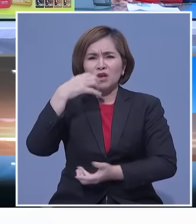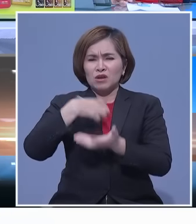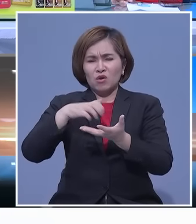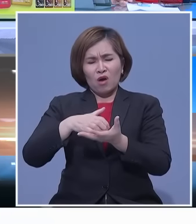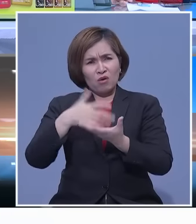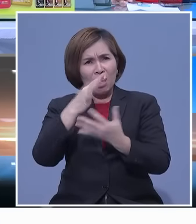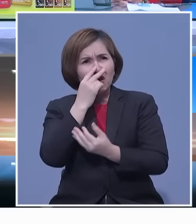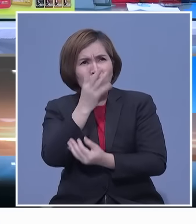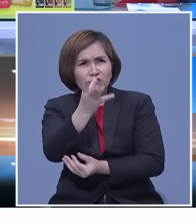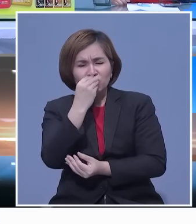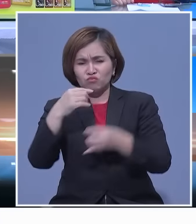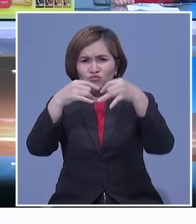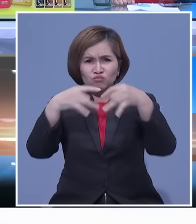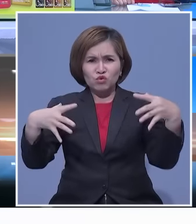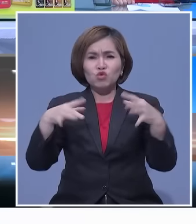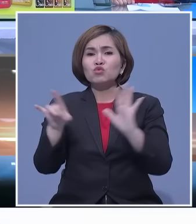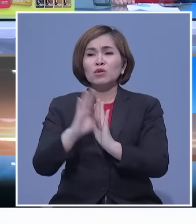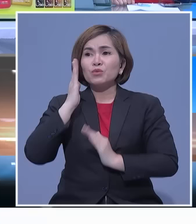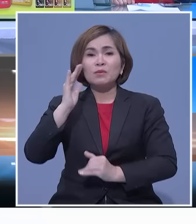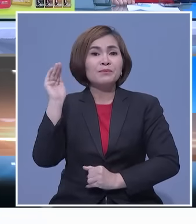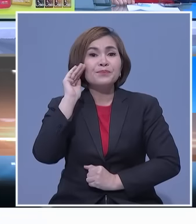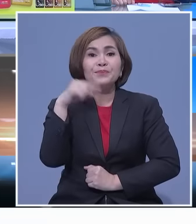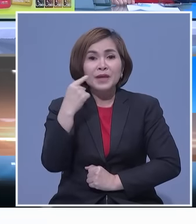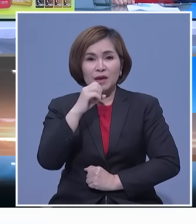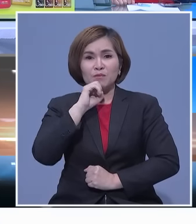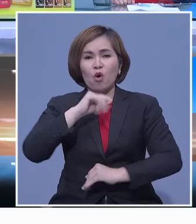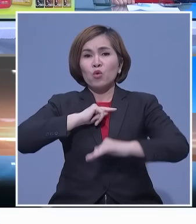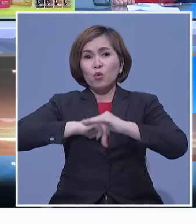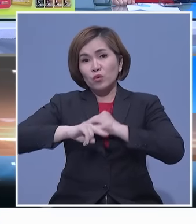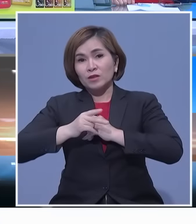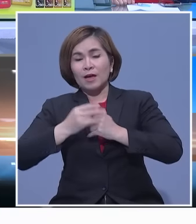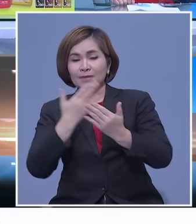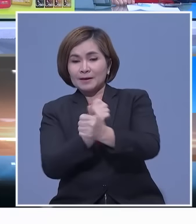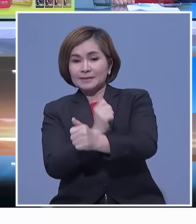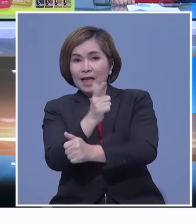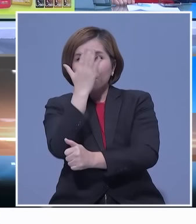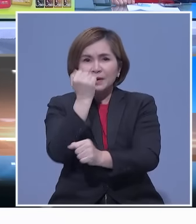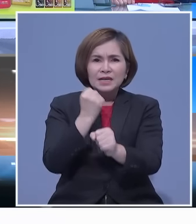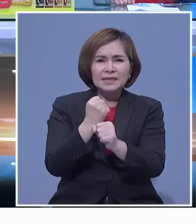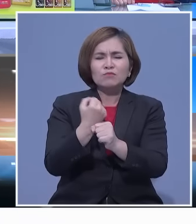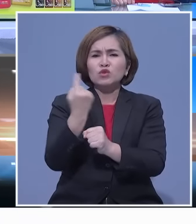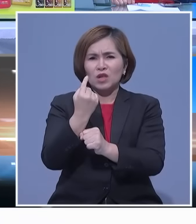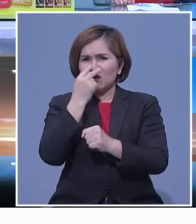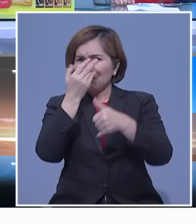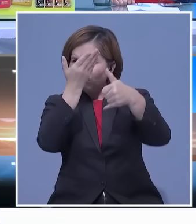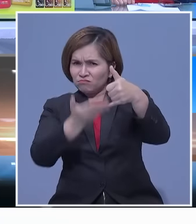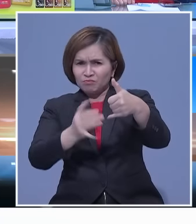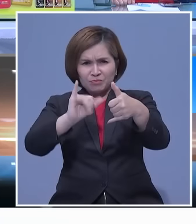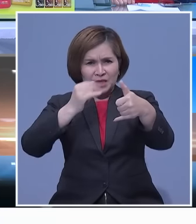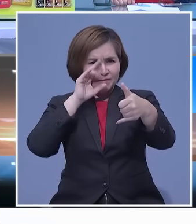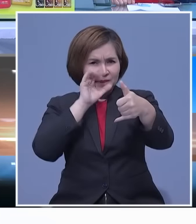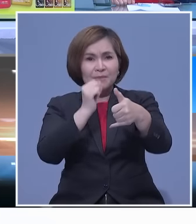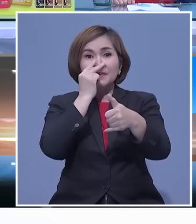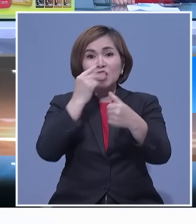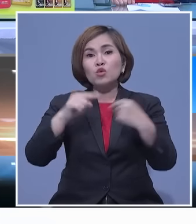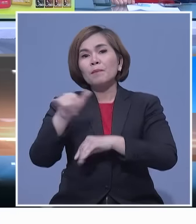ได้เออเพราะฉะนั้นเนี่ยถ้าจะบอกว่าเป็นแค่พรีเซ็นเตอร์แต่ดูจากพฤติการการที่อาจจะมีบางท่านนะ